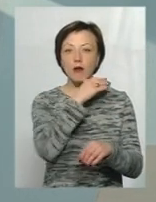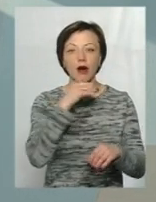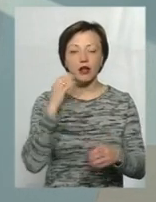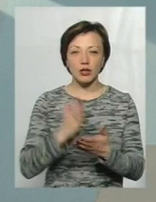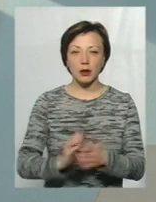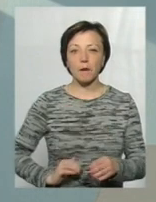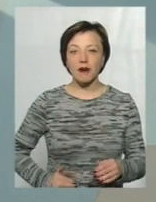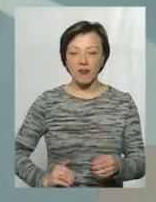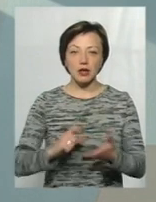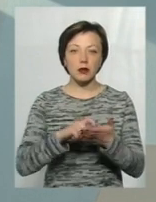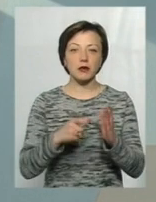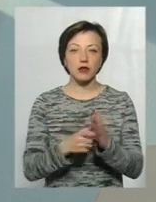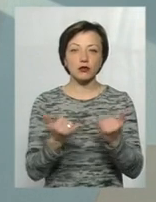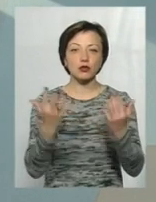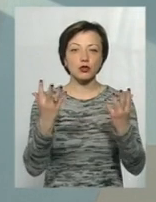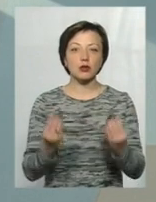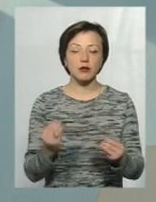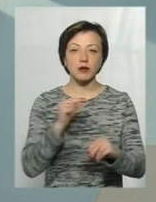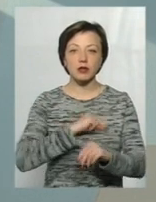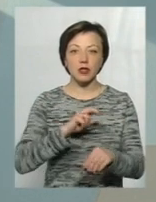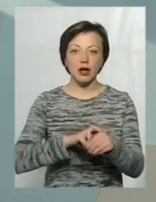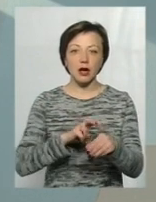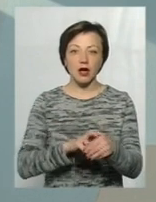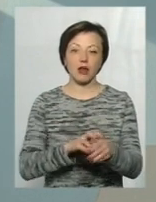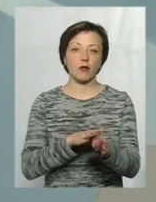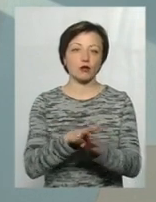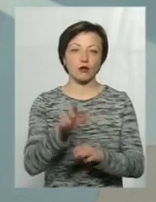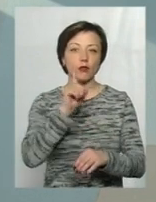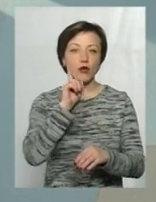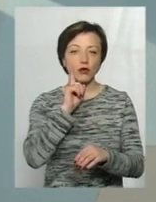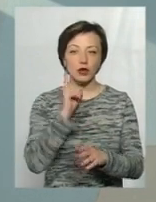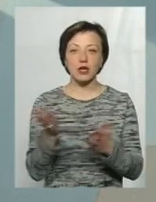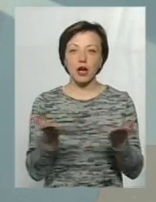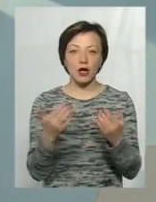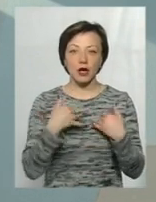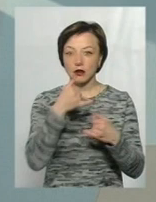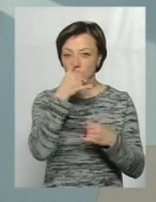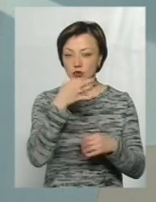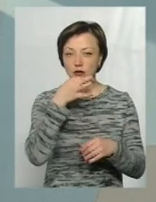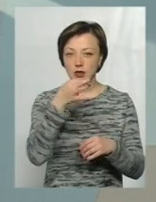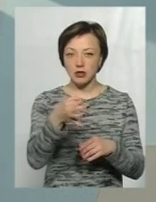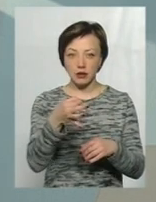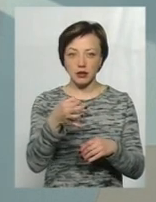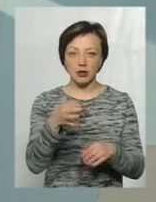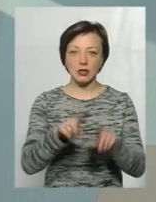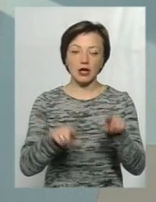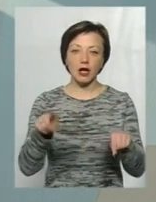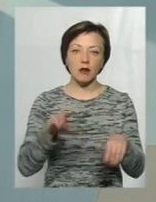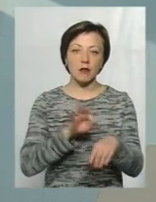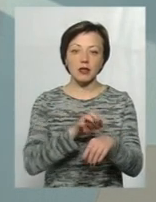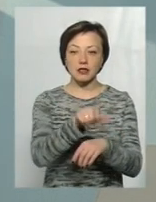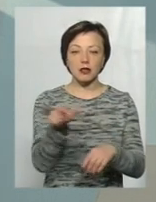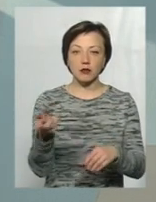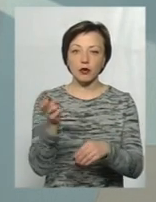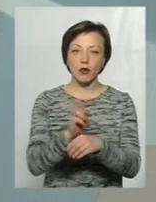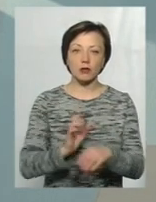приватних кабінетів на сьогодні, де працюють лікарі абсолютно молоді, які, я не можу сказати, бачачи, наприклад, деяких пацієнток, які